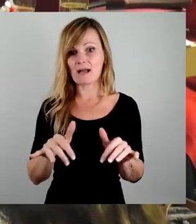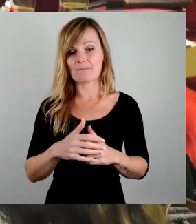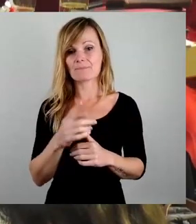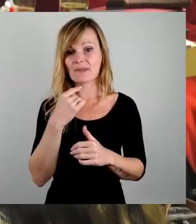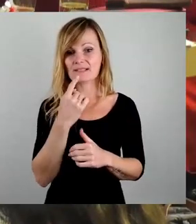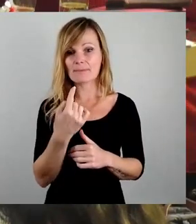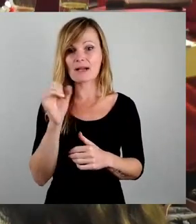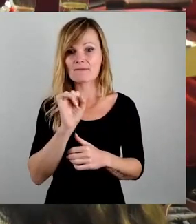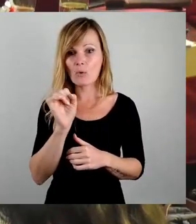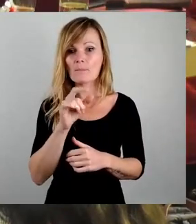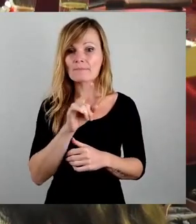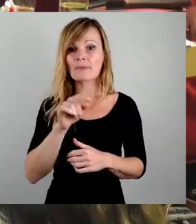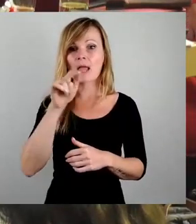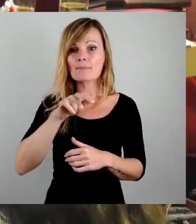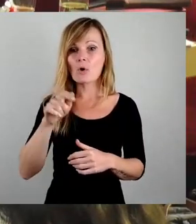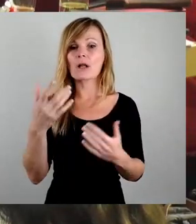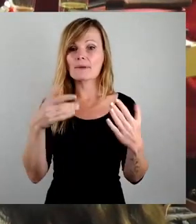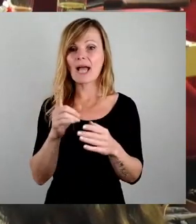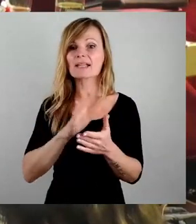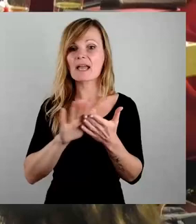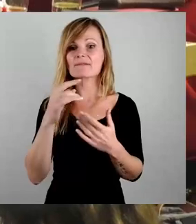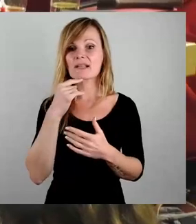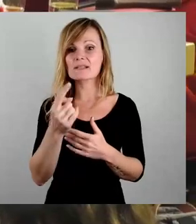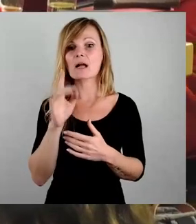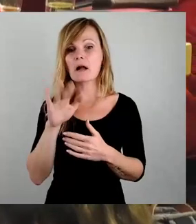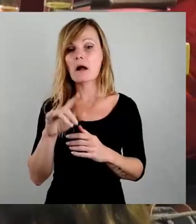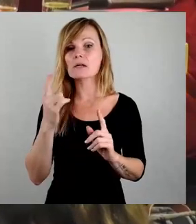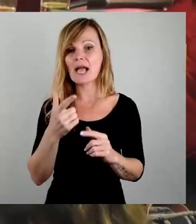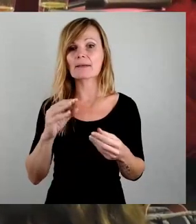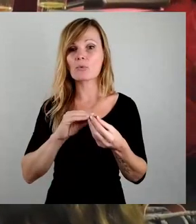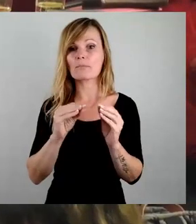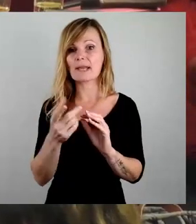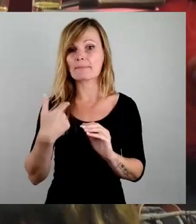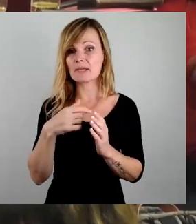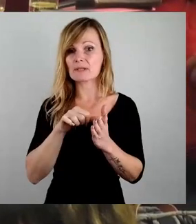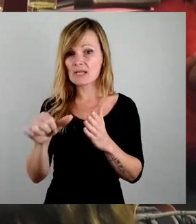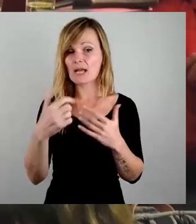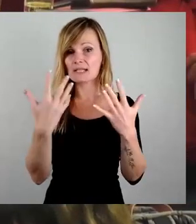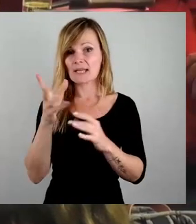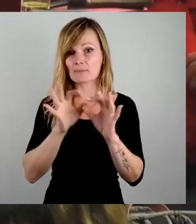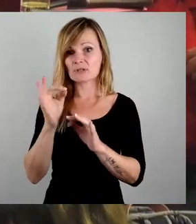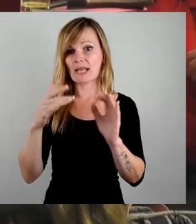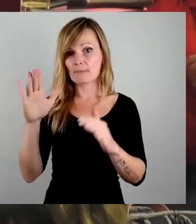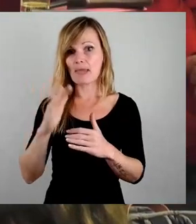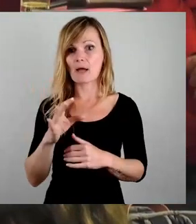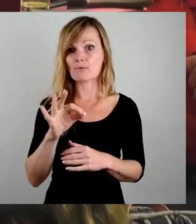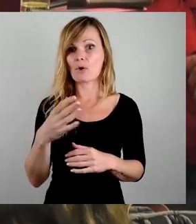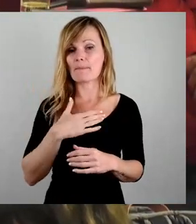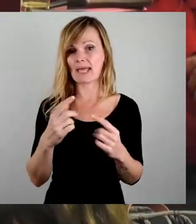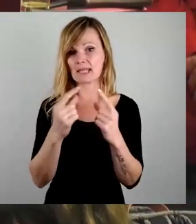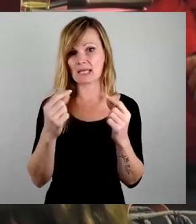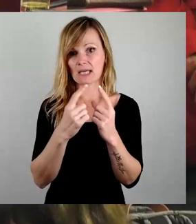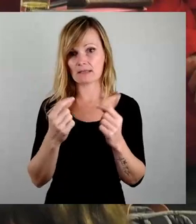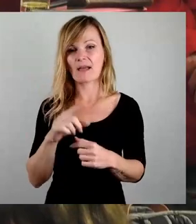denn eigentlich nicht der Bürger bereit, einfach so zu sagen, ist doch gar kein Problem, ich bezahle 10% mehr für mein Ticket. Wissen Sie